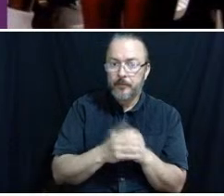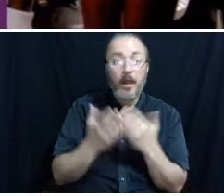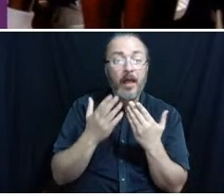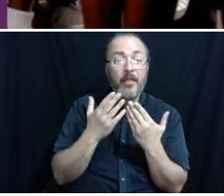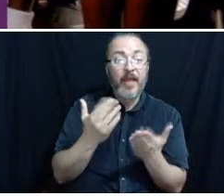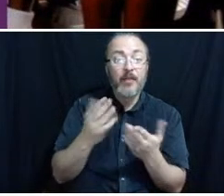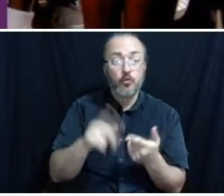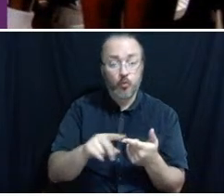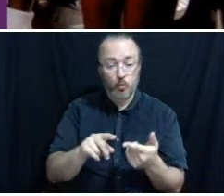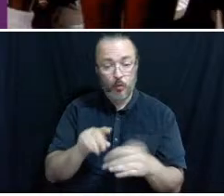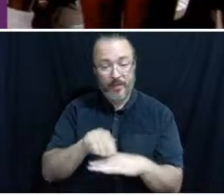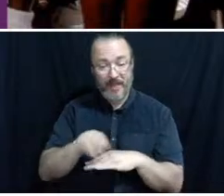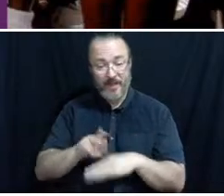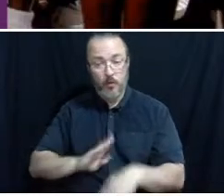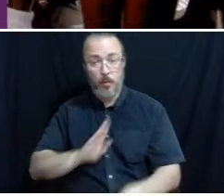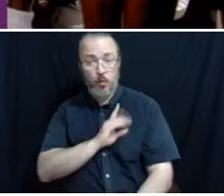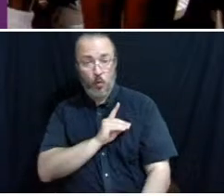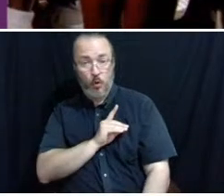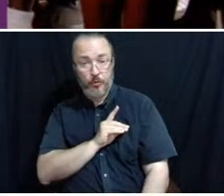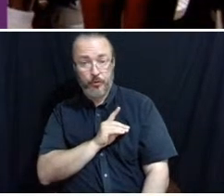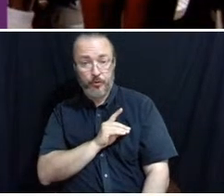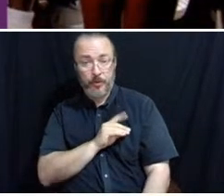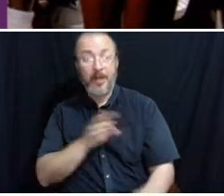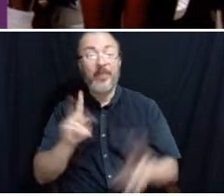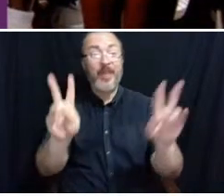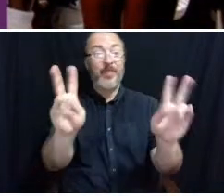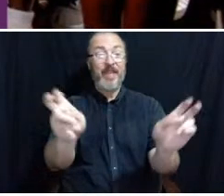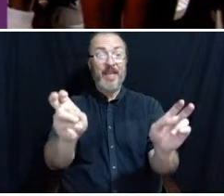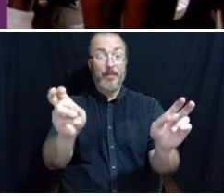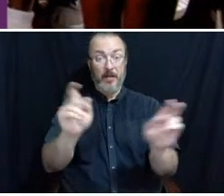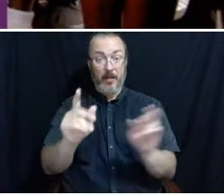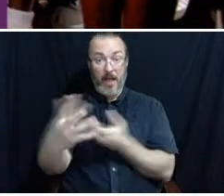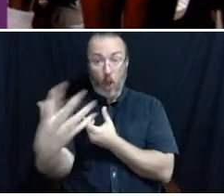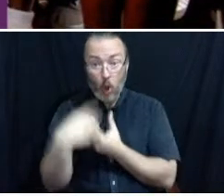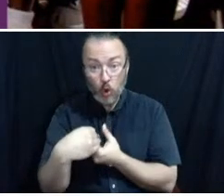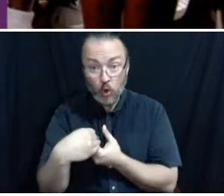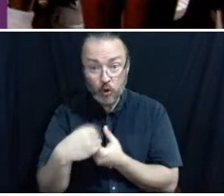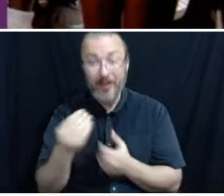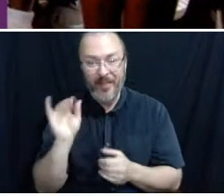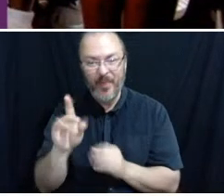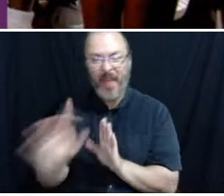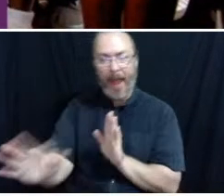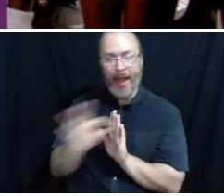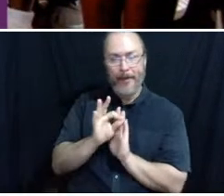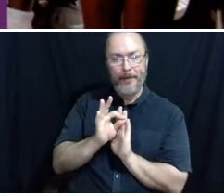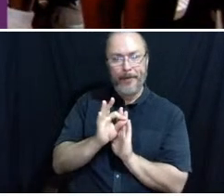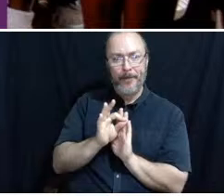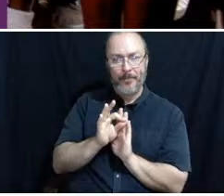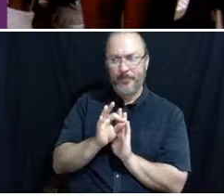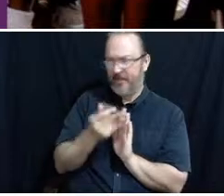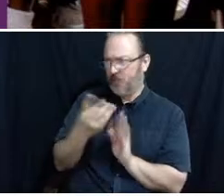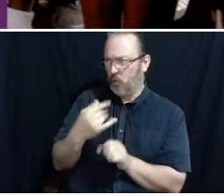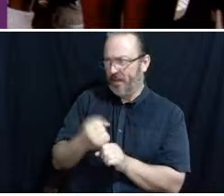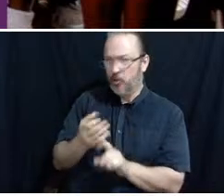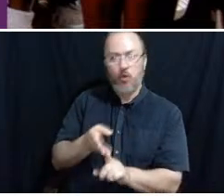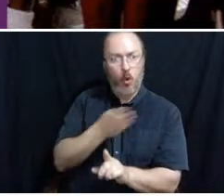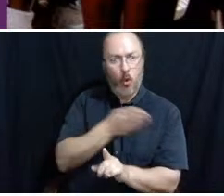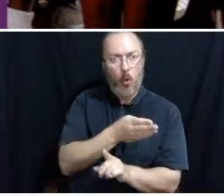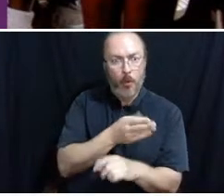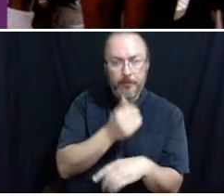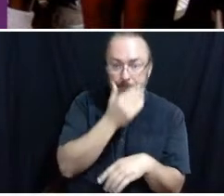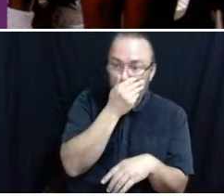Et je remercie le conseil consultatif. Le thème de l'inclusion a été choisi par notre conseil consultatif il y a quelques années.